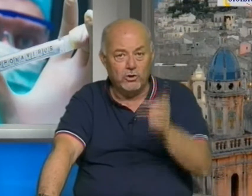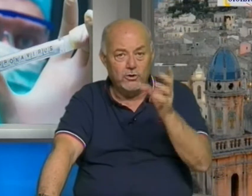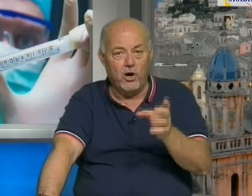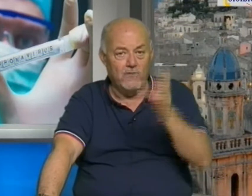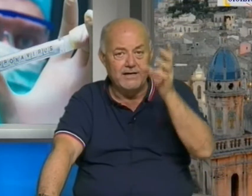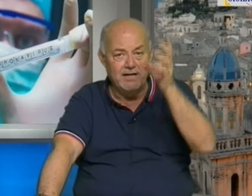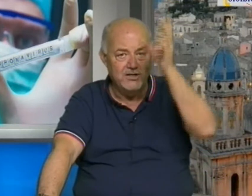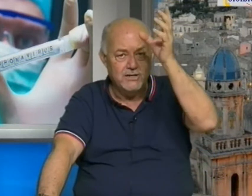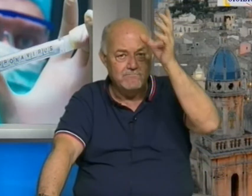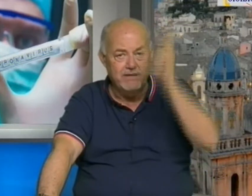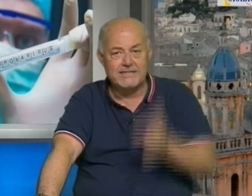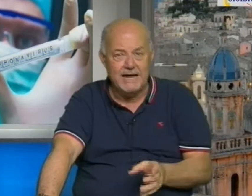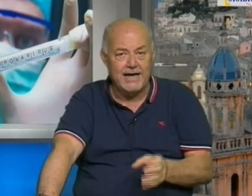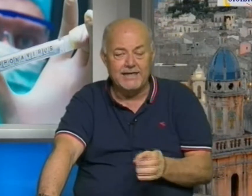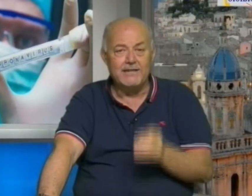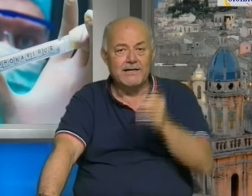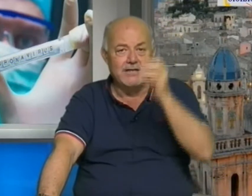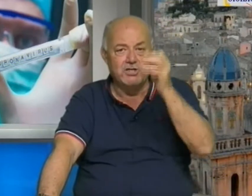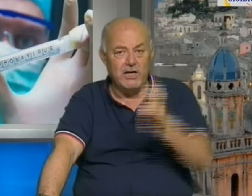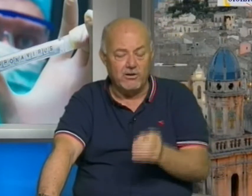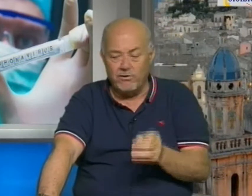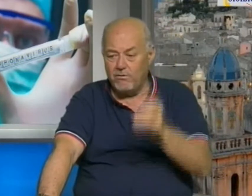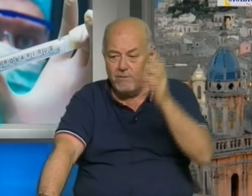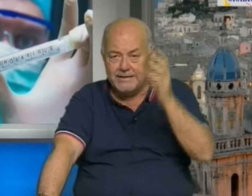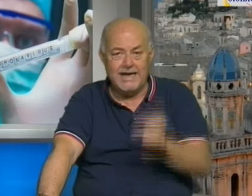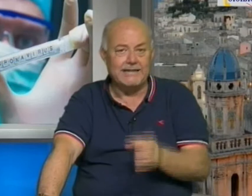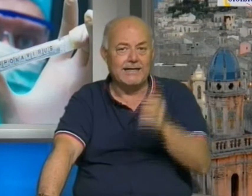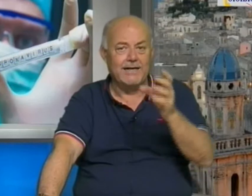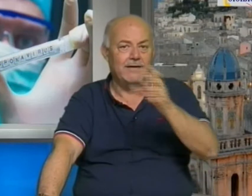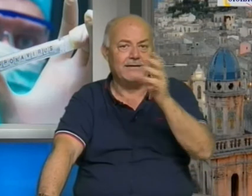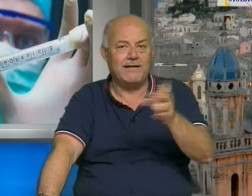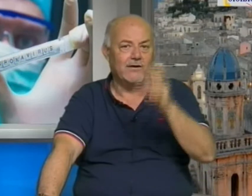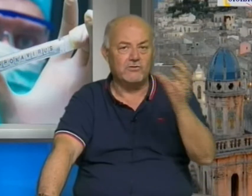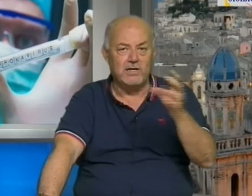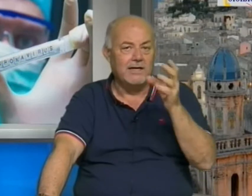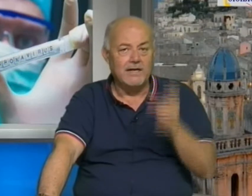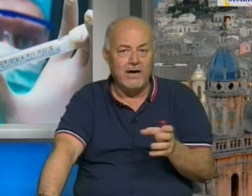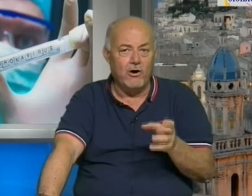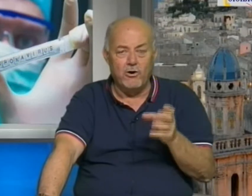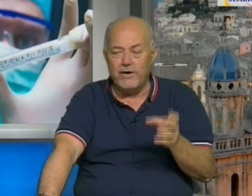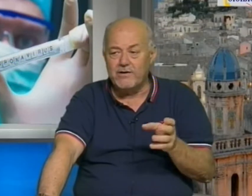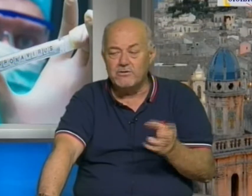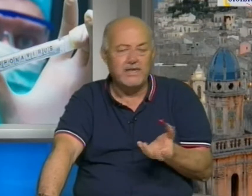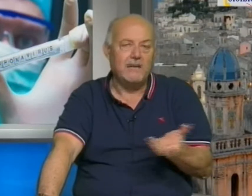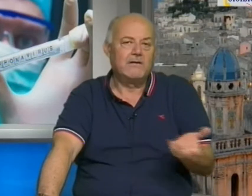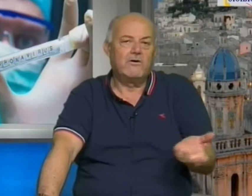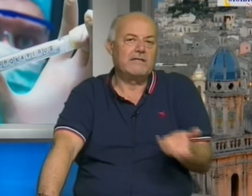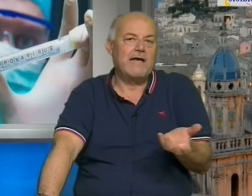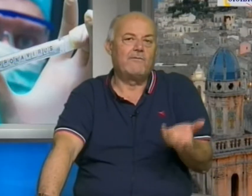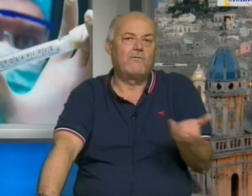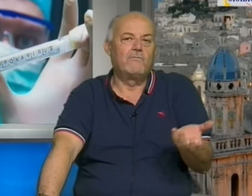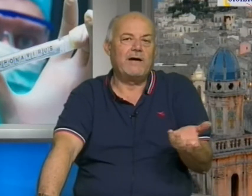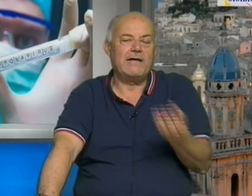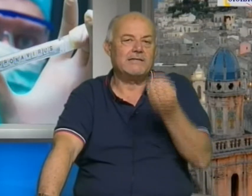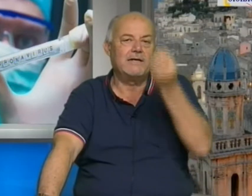8, 9, 10 bestiali che ci dicono guardate che la malattia è così o non è così, noi